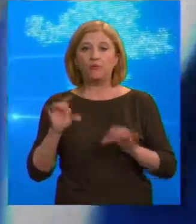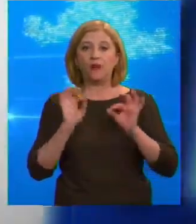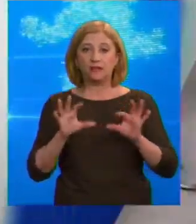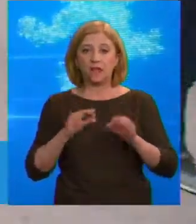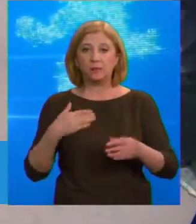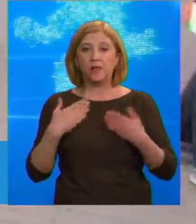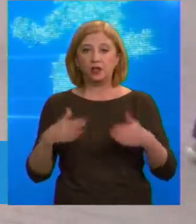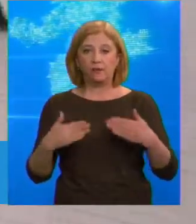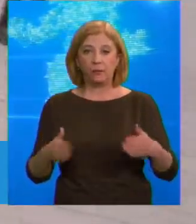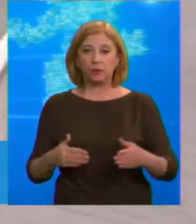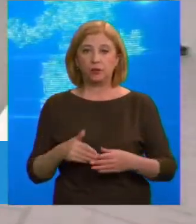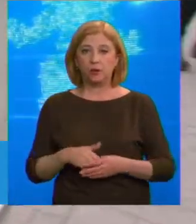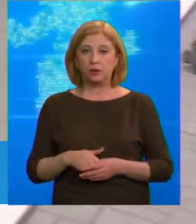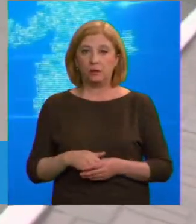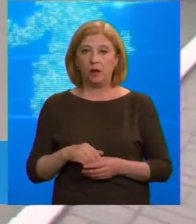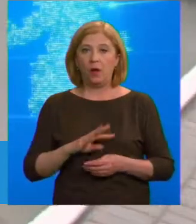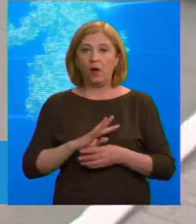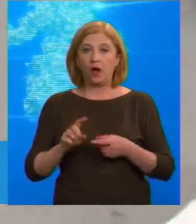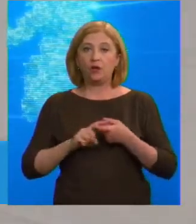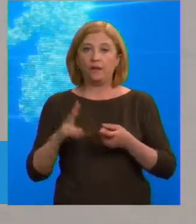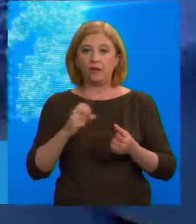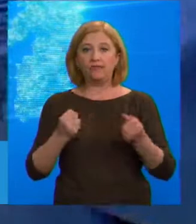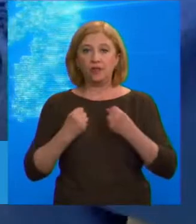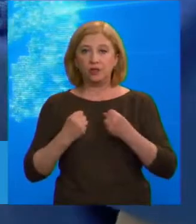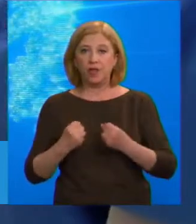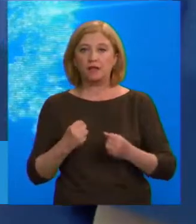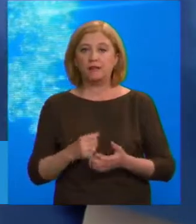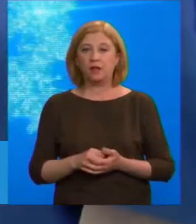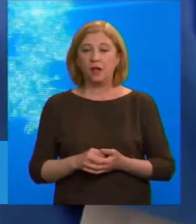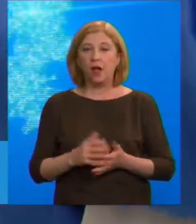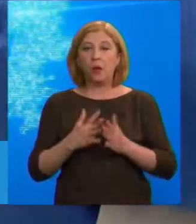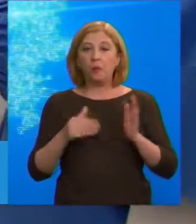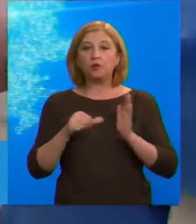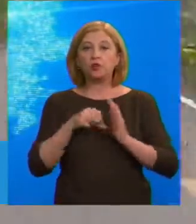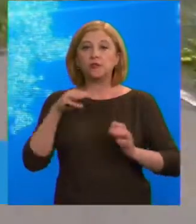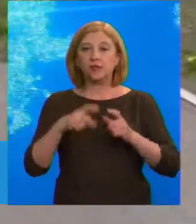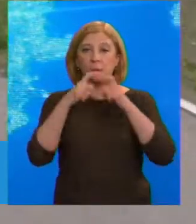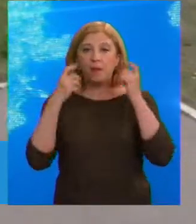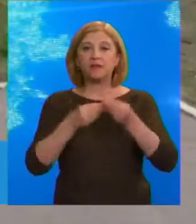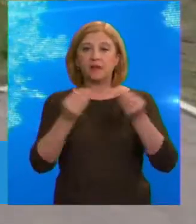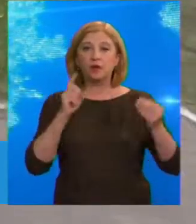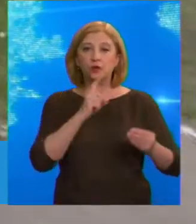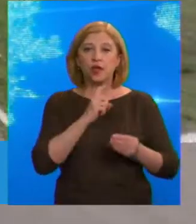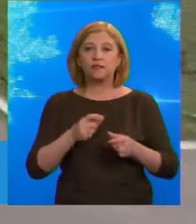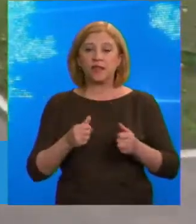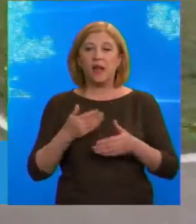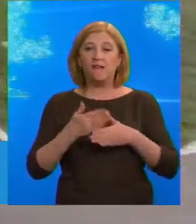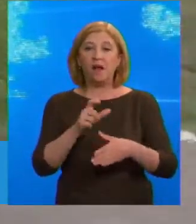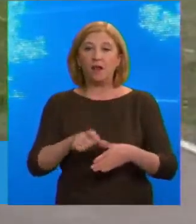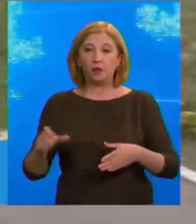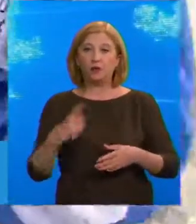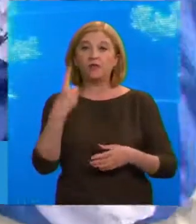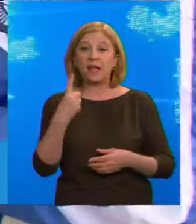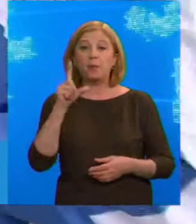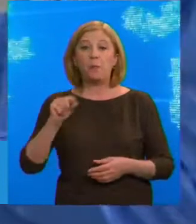выпуске. Коронавирус, надо защищаться, предохраняться. Больше 6000 масок раздали южноуральские волонтеры. За один